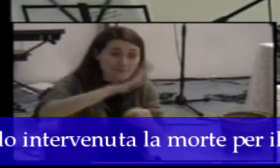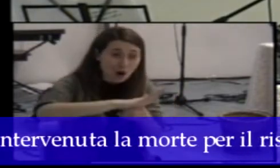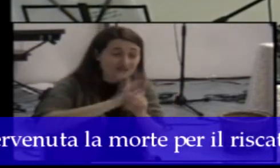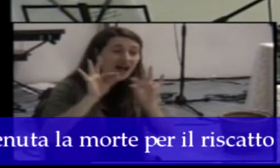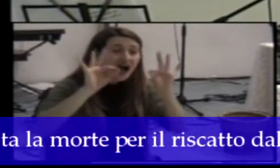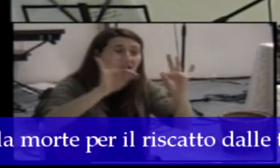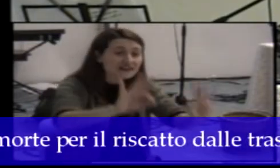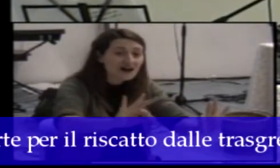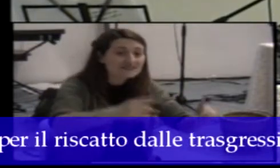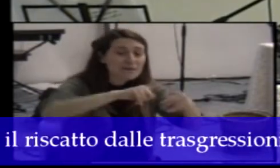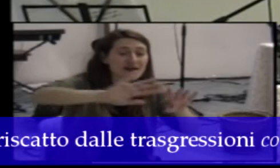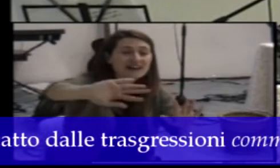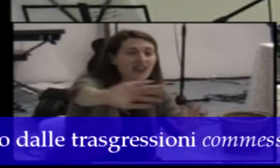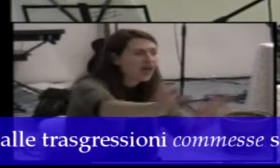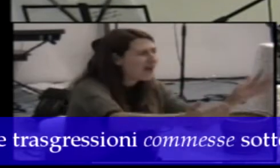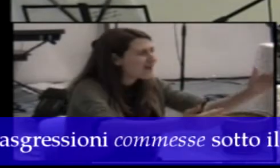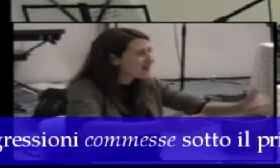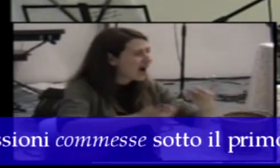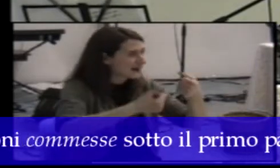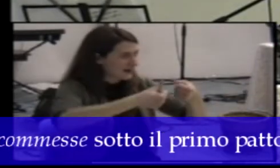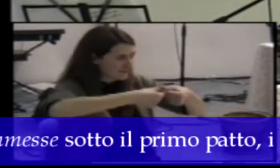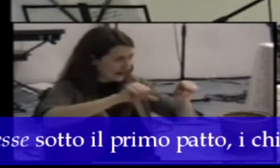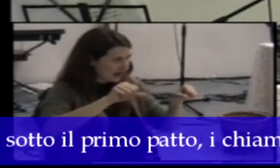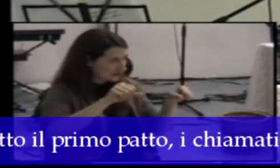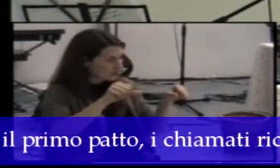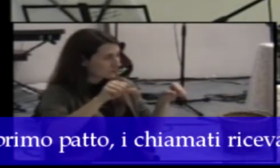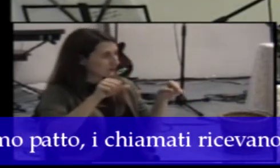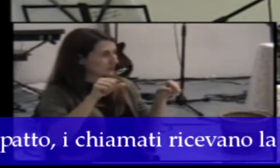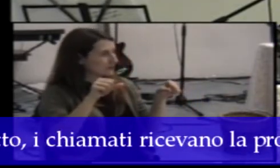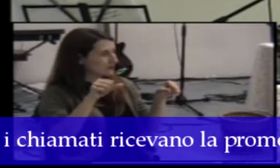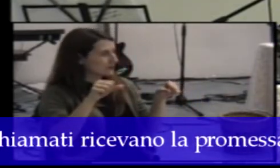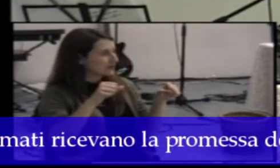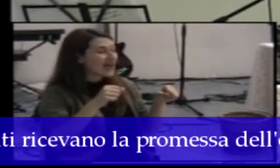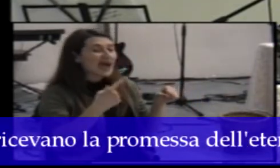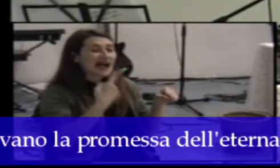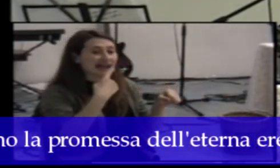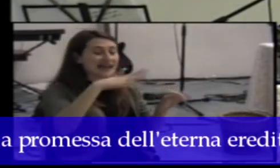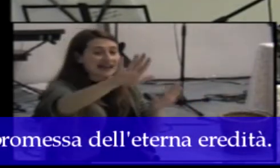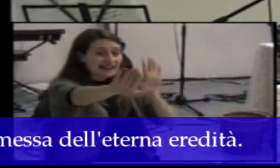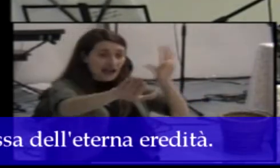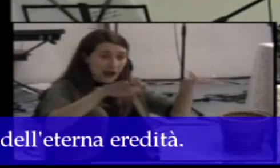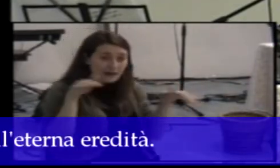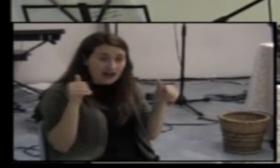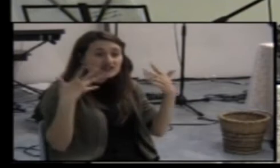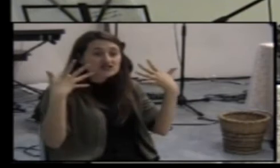delle trasgressioni commesse sotto il primo patto, i chiamati ricevano la promessa.